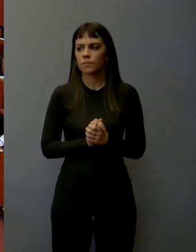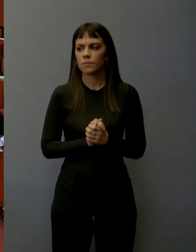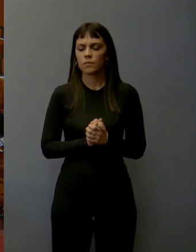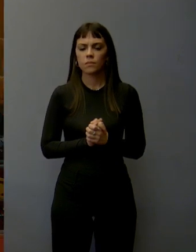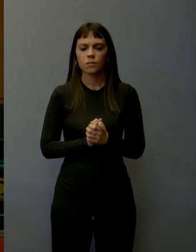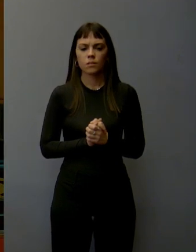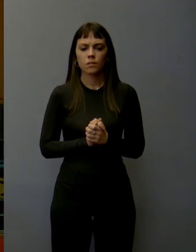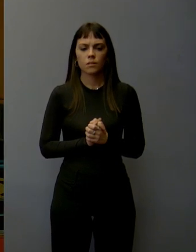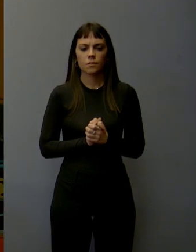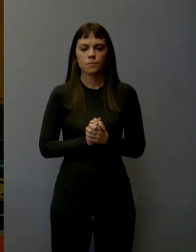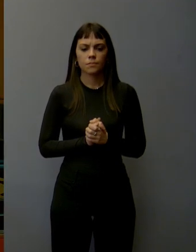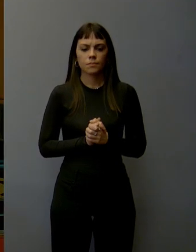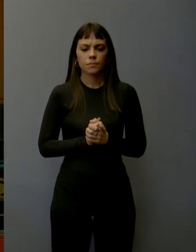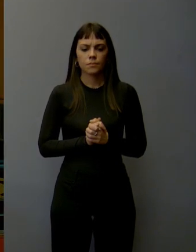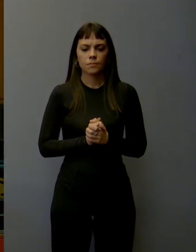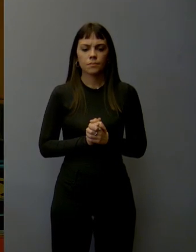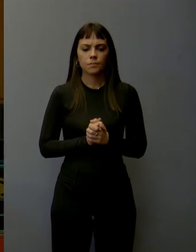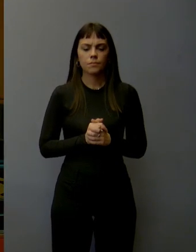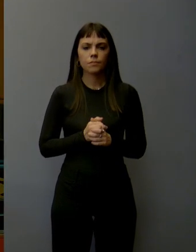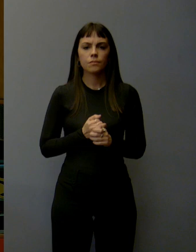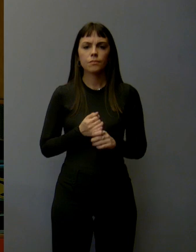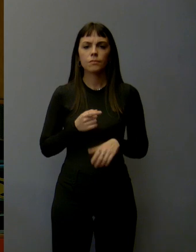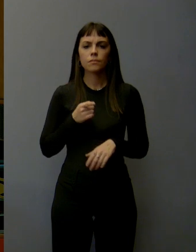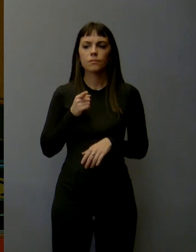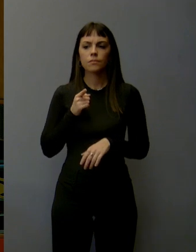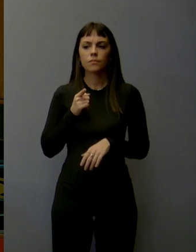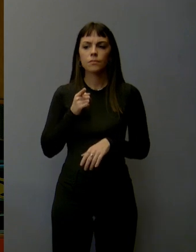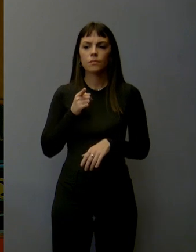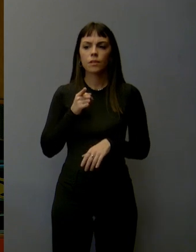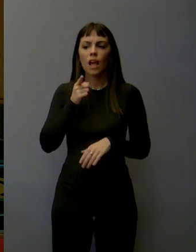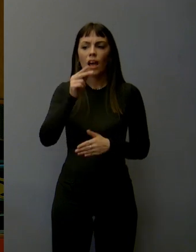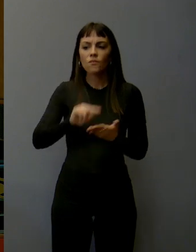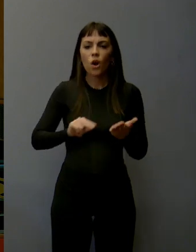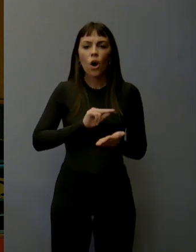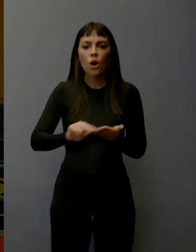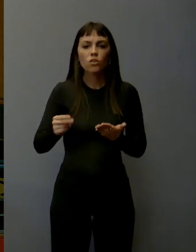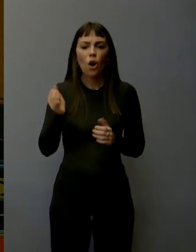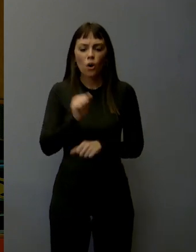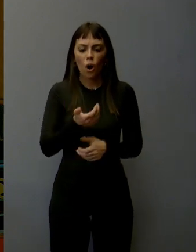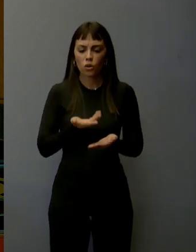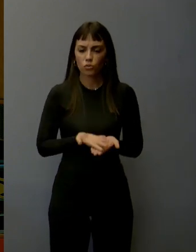Allora lei contraddice lei contraddice quanto appena votato